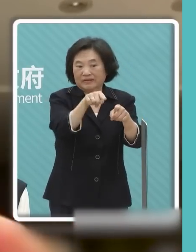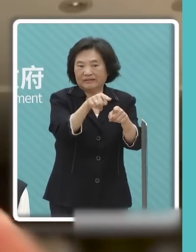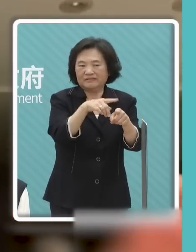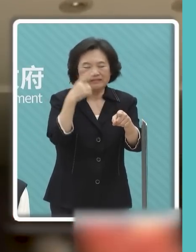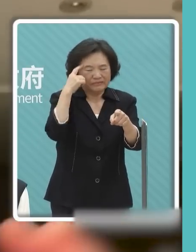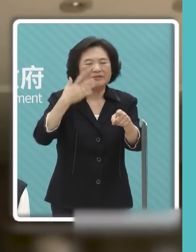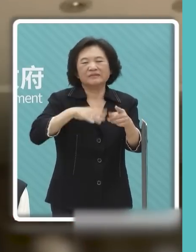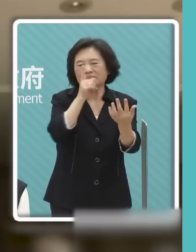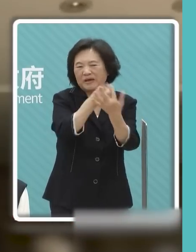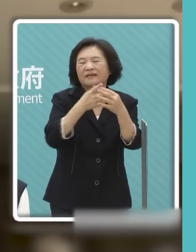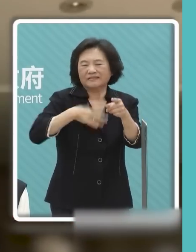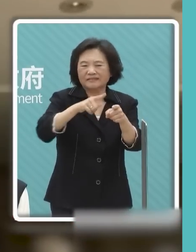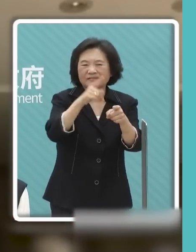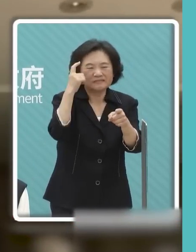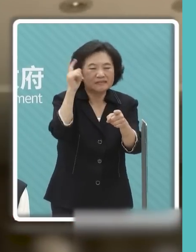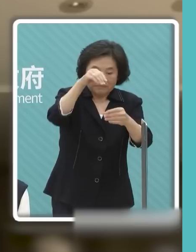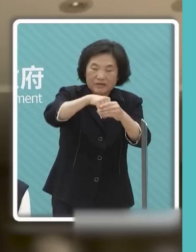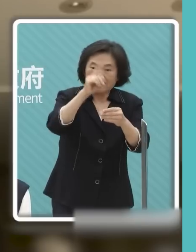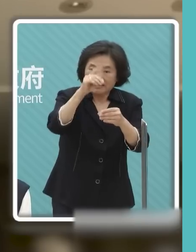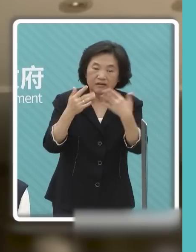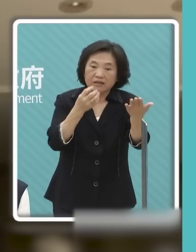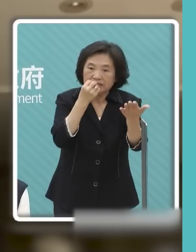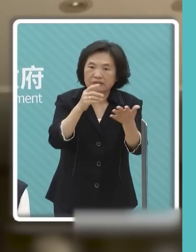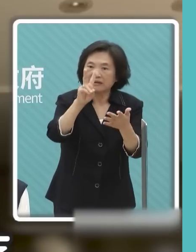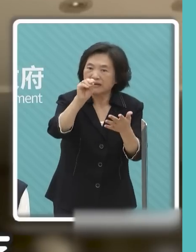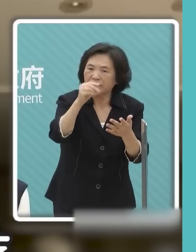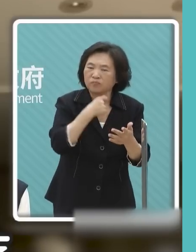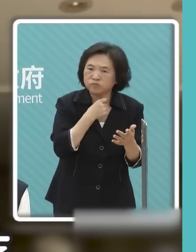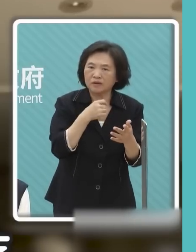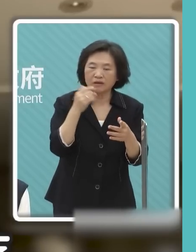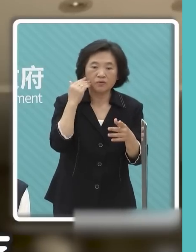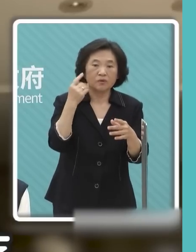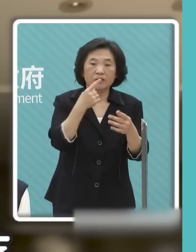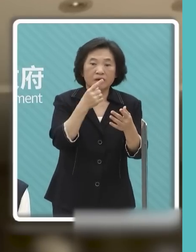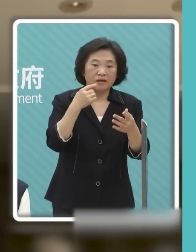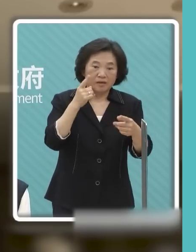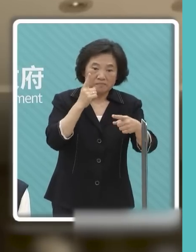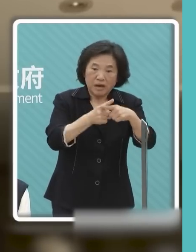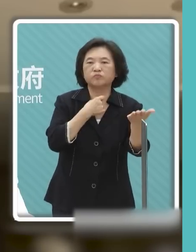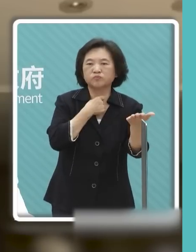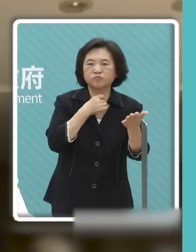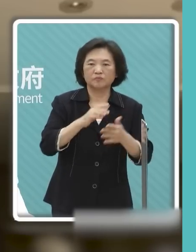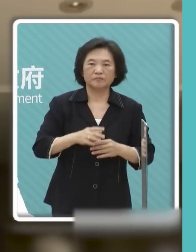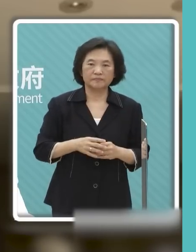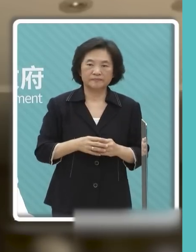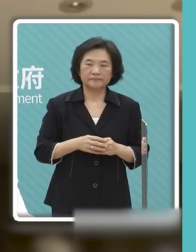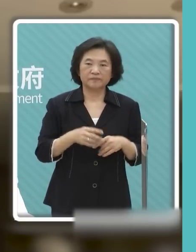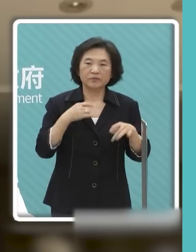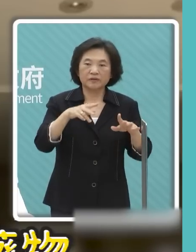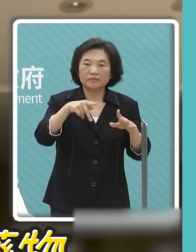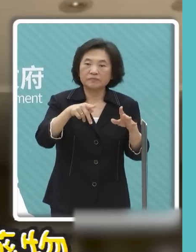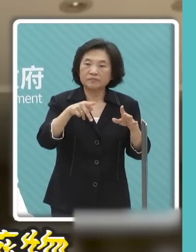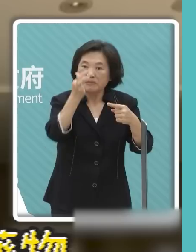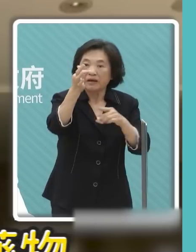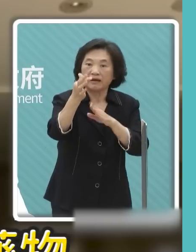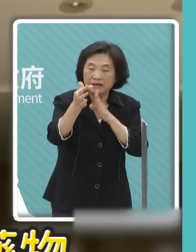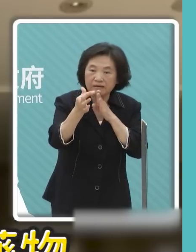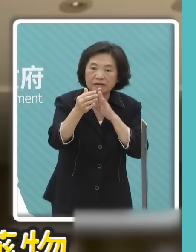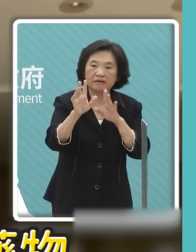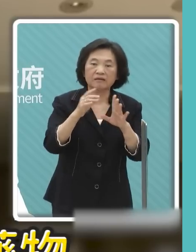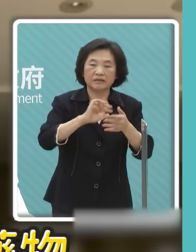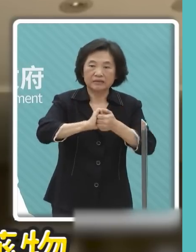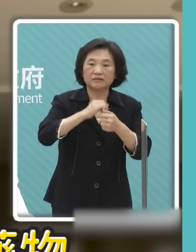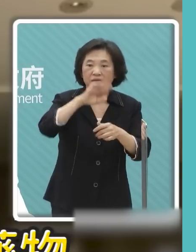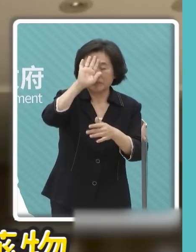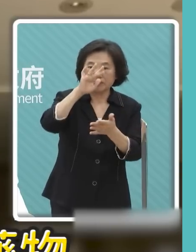一个什么断章取义黑人家，我不会干这种事。所有的人只要确诊，全部发一份给他吃，不有必要。就算我 PCR 阳哦，要吃 Paxlovid